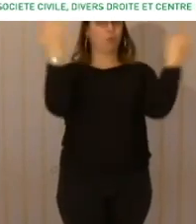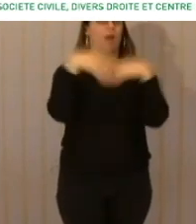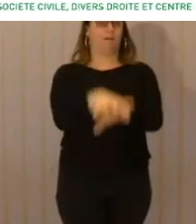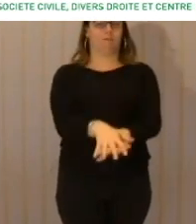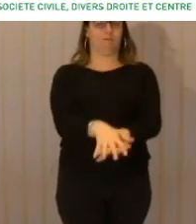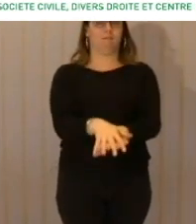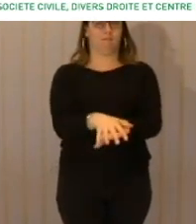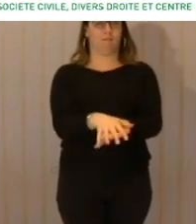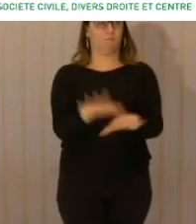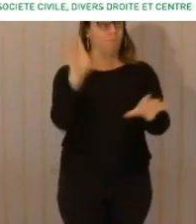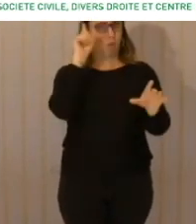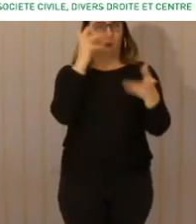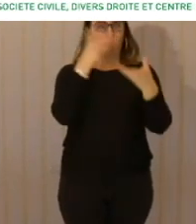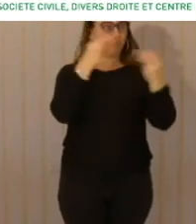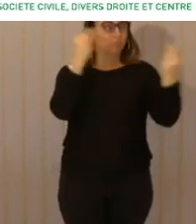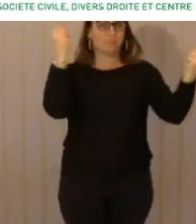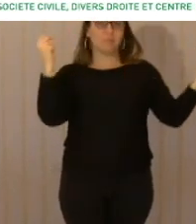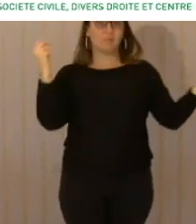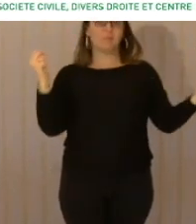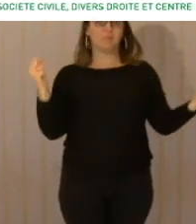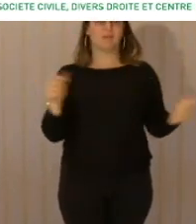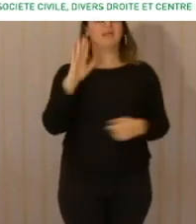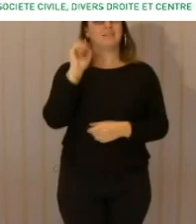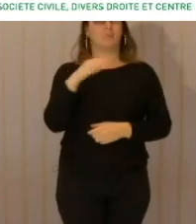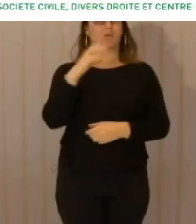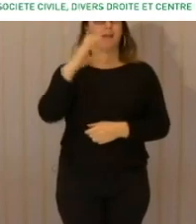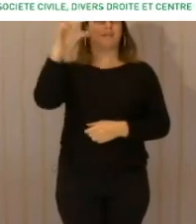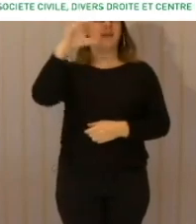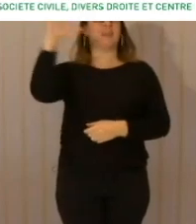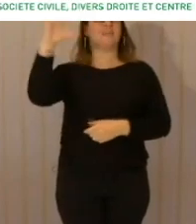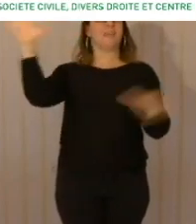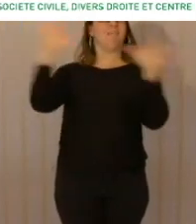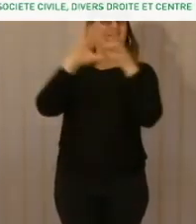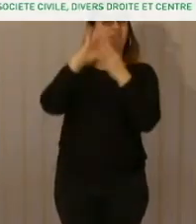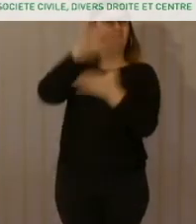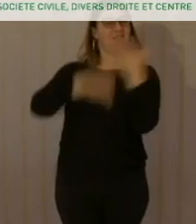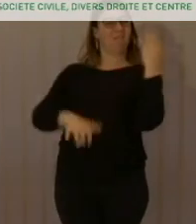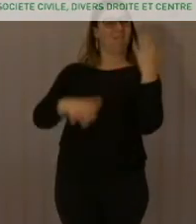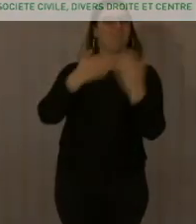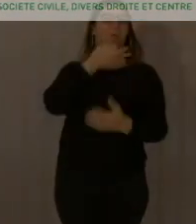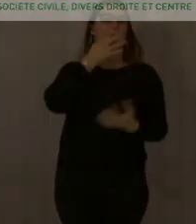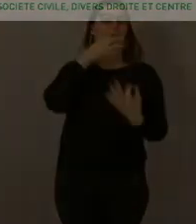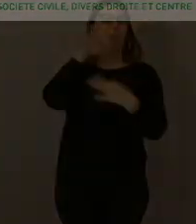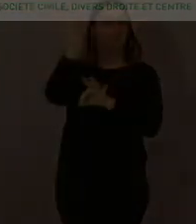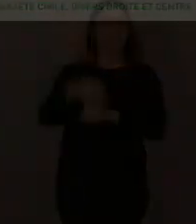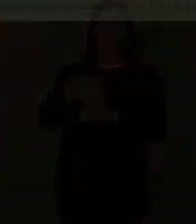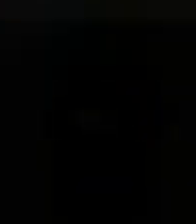Voilà, nous tenons compte du rapport de la Cour des comptes récent pour vous faire cette proposition.